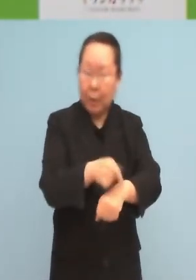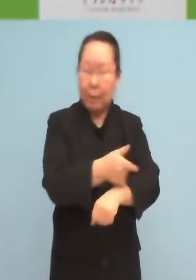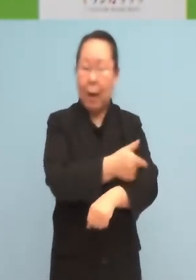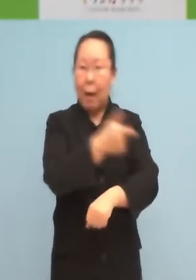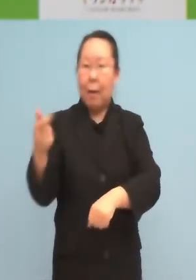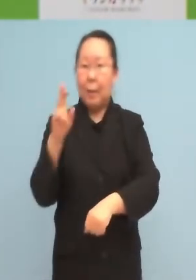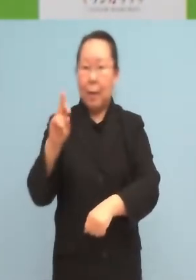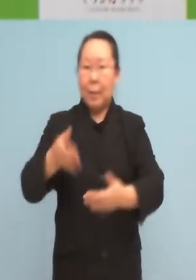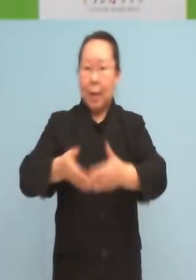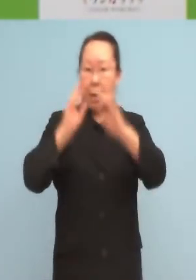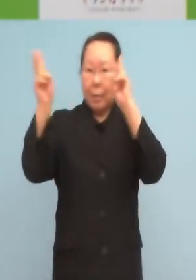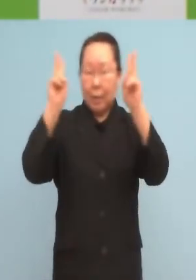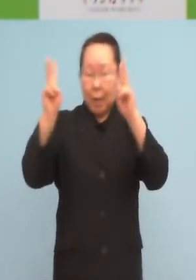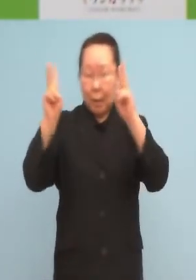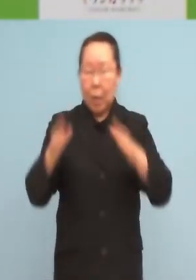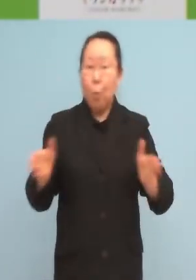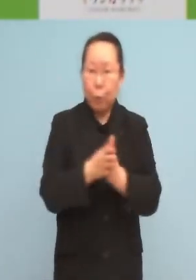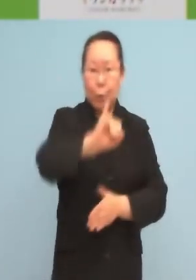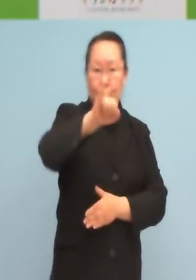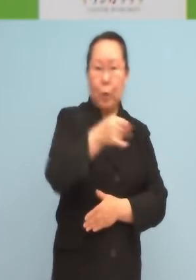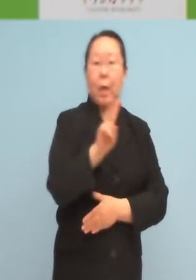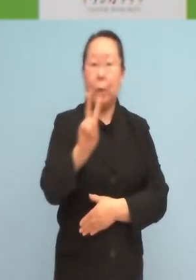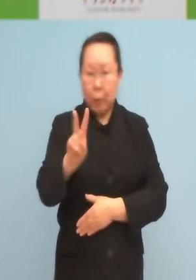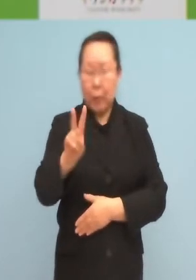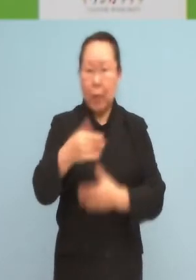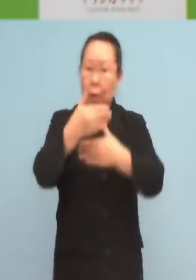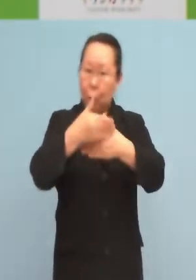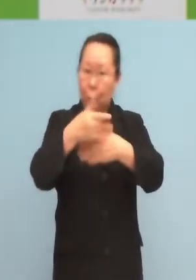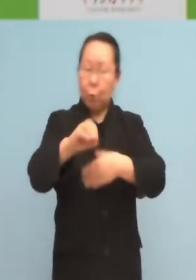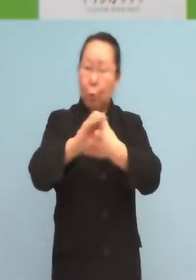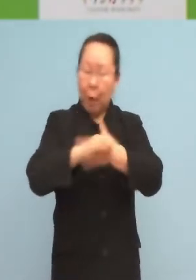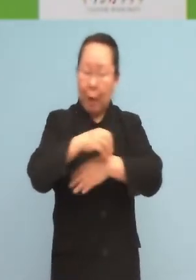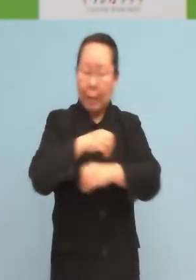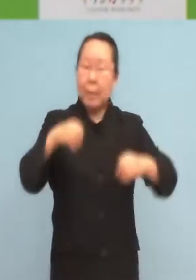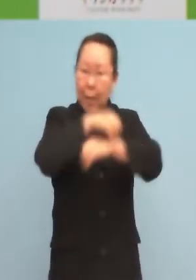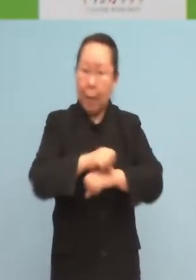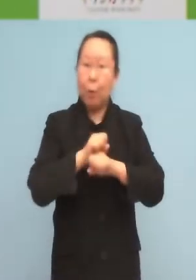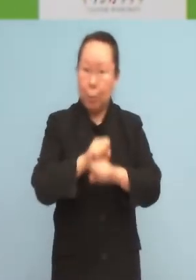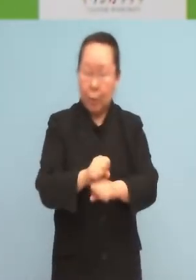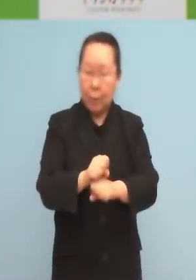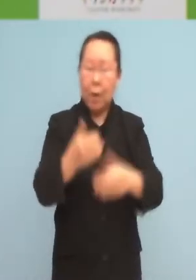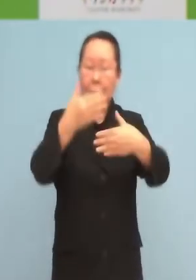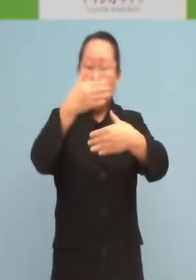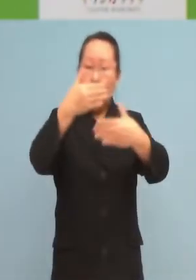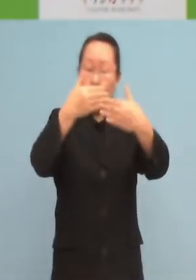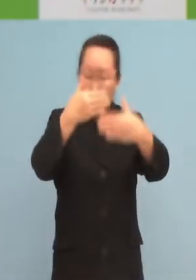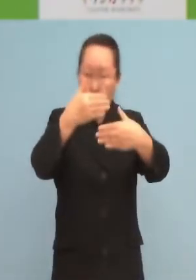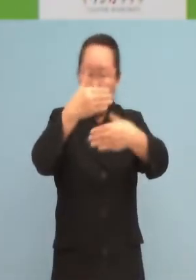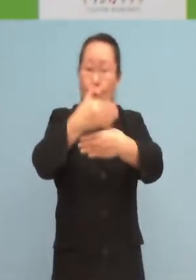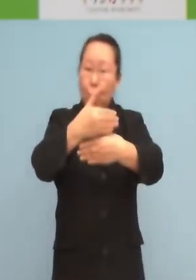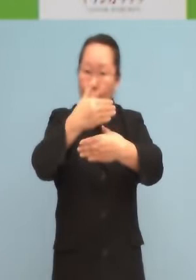む、JV が、仮契約を結んでいるということですね。 はい、 道の約款内規